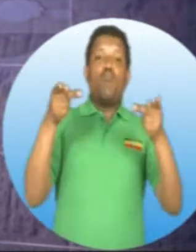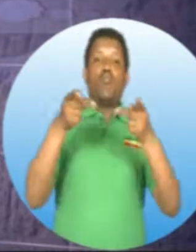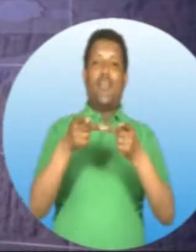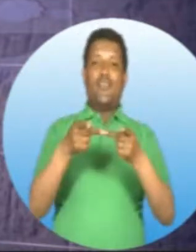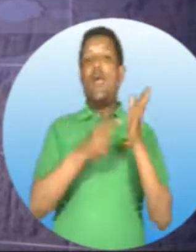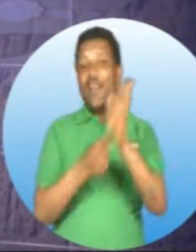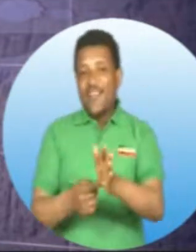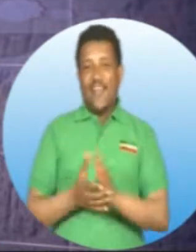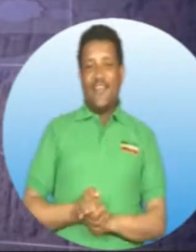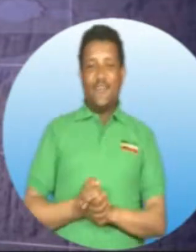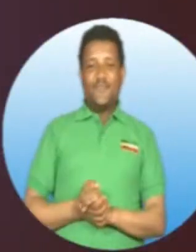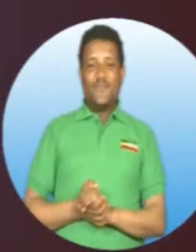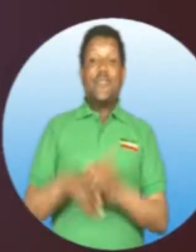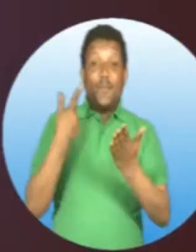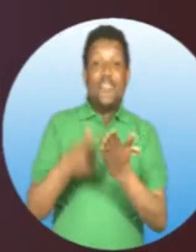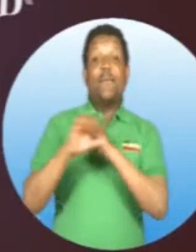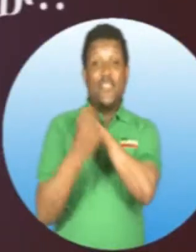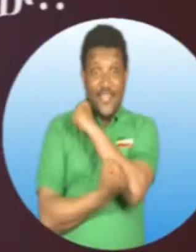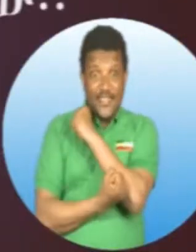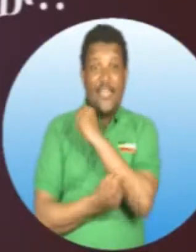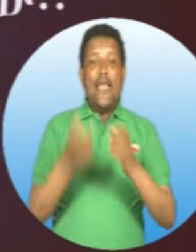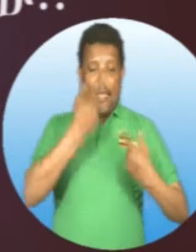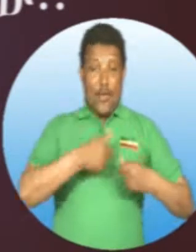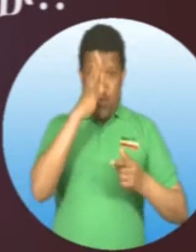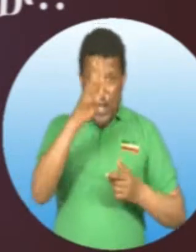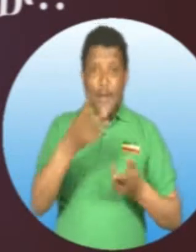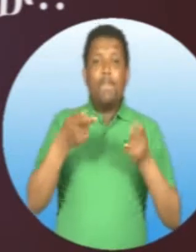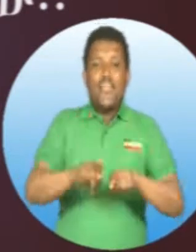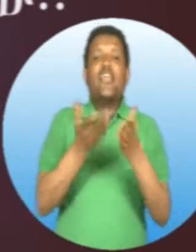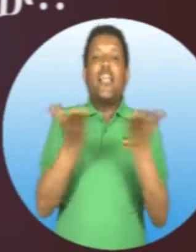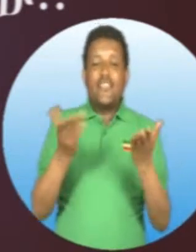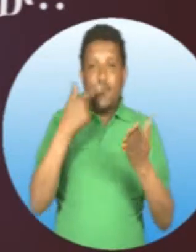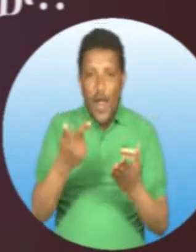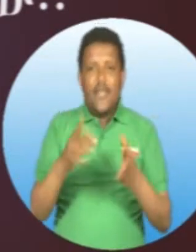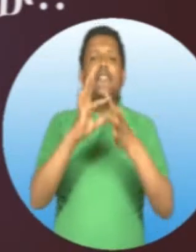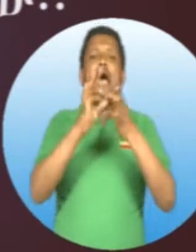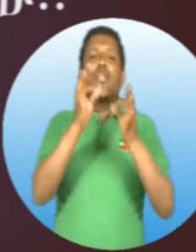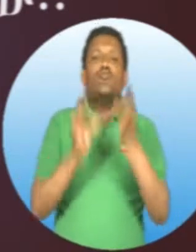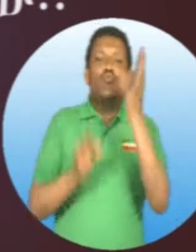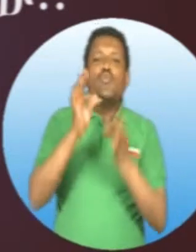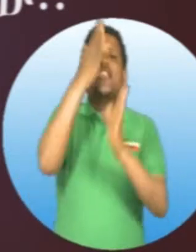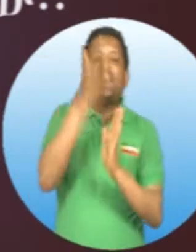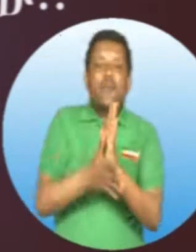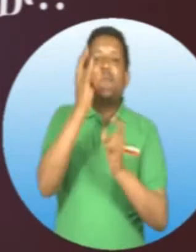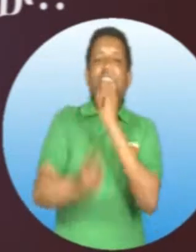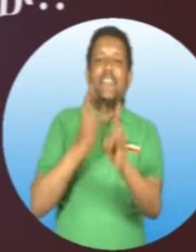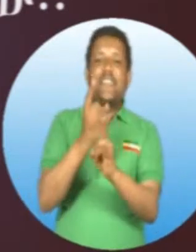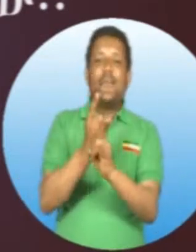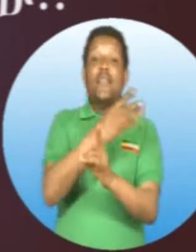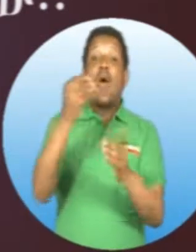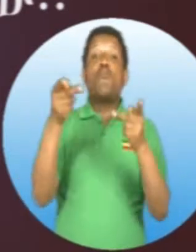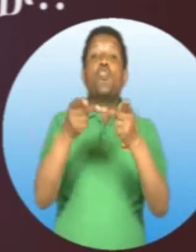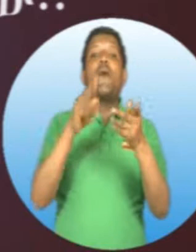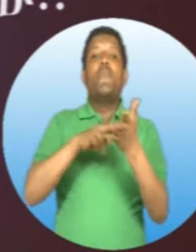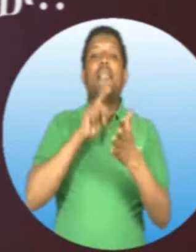ደግሞ ቦታን ያመለክታል። በዚህ መሰረት የልቦለድ መቼት ስንል ታሪኩ የተፈጸመበት ዘመንና